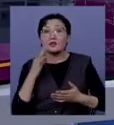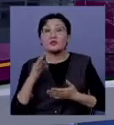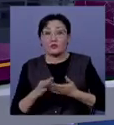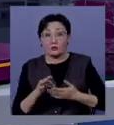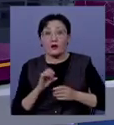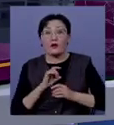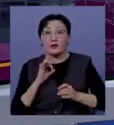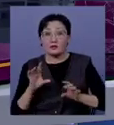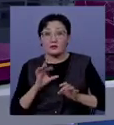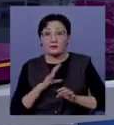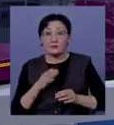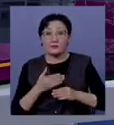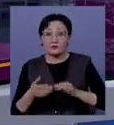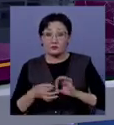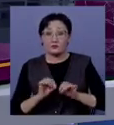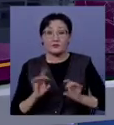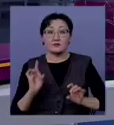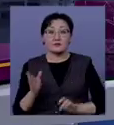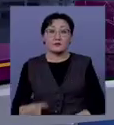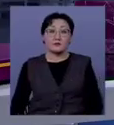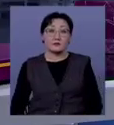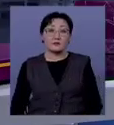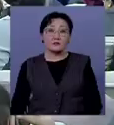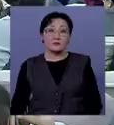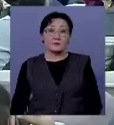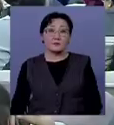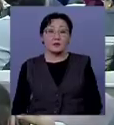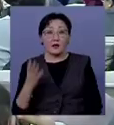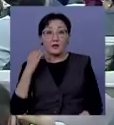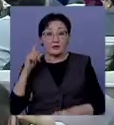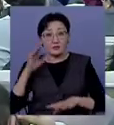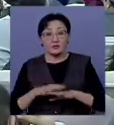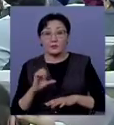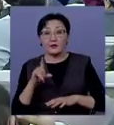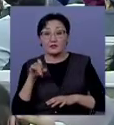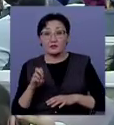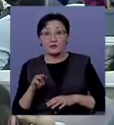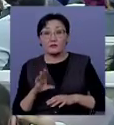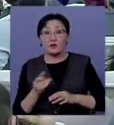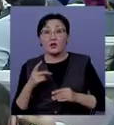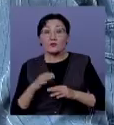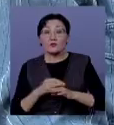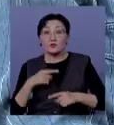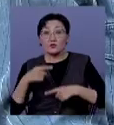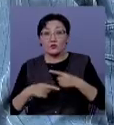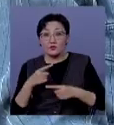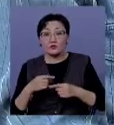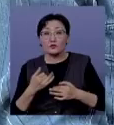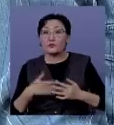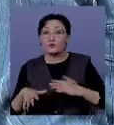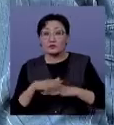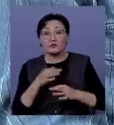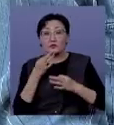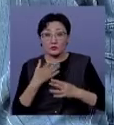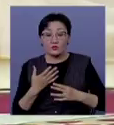айтты? Толығырақ әріптесім Жадыра Омаржан жалғастырады. Алматы әкімі Бақытжан Сағынтаевтың игі дәстүрі көптің көңілінен